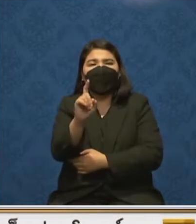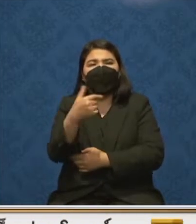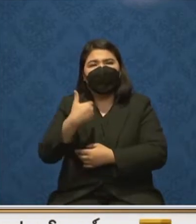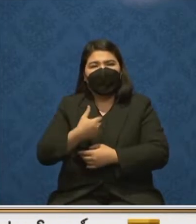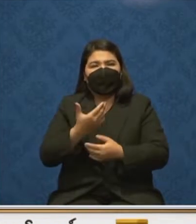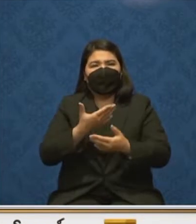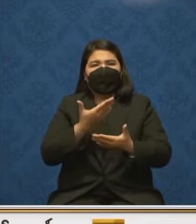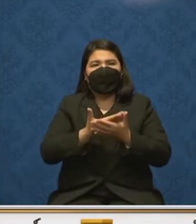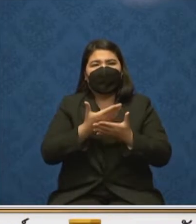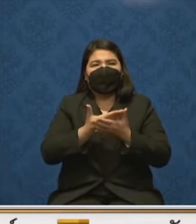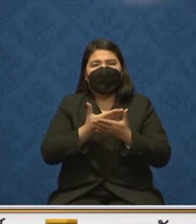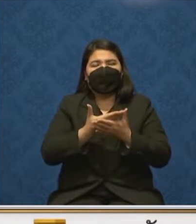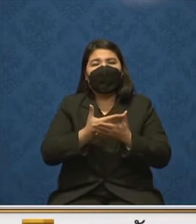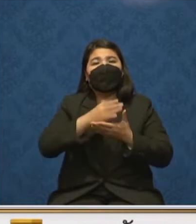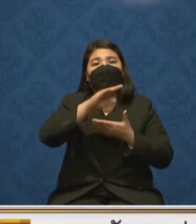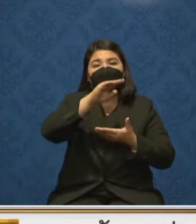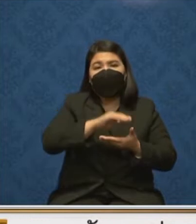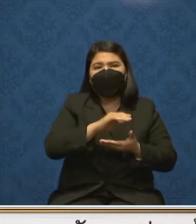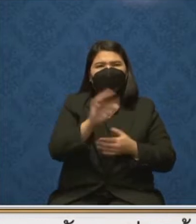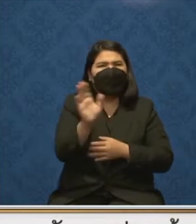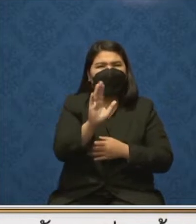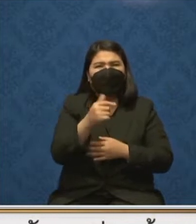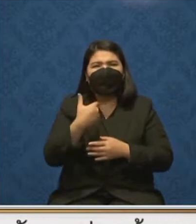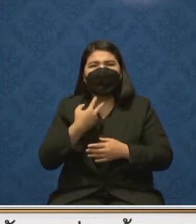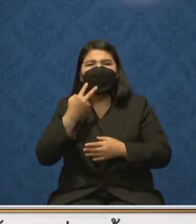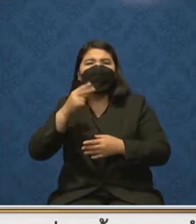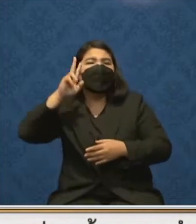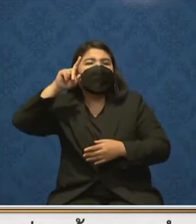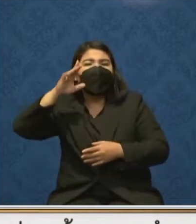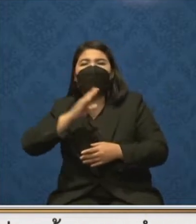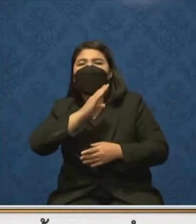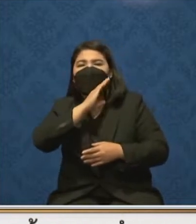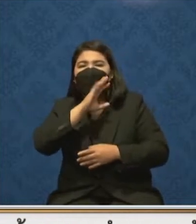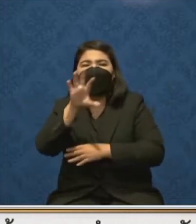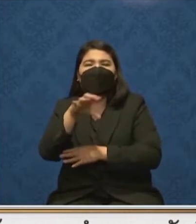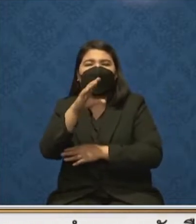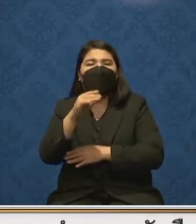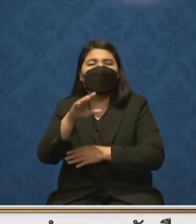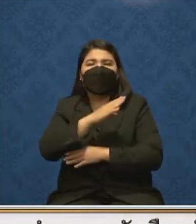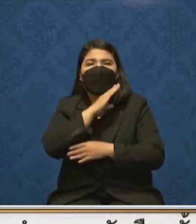บำเนษ บำนานขราชกนาเลยไหมแต่น้อยอย่ที่กำลงมี fake news ส่งกไปทั่วในขณะนี้